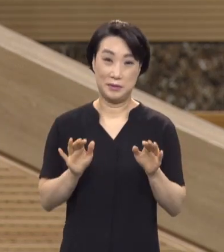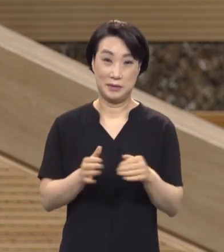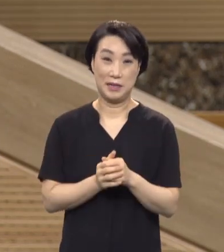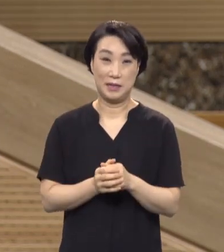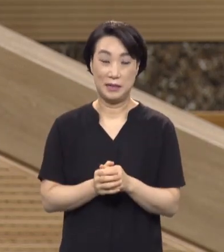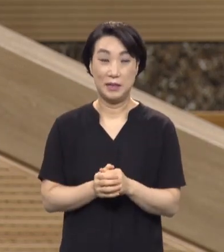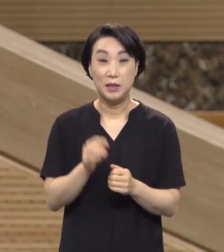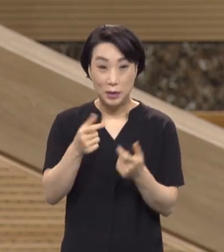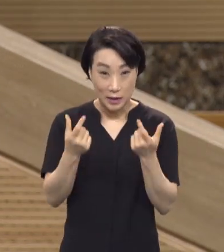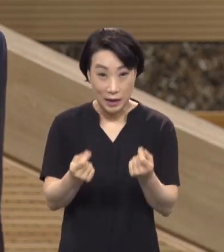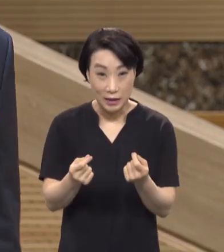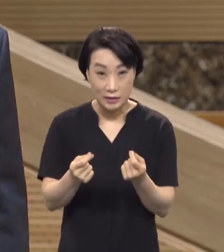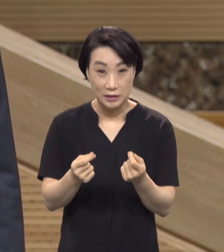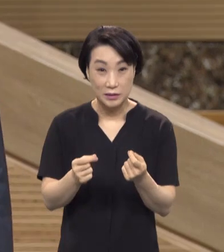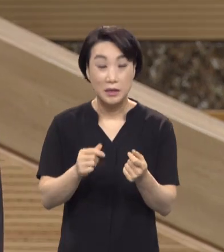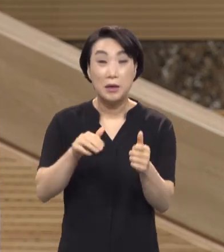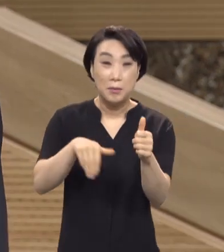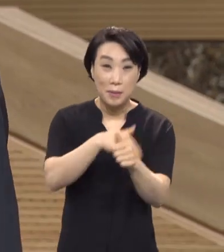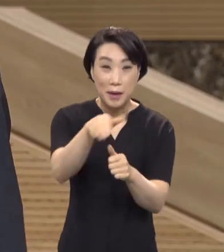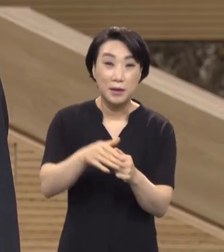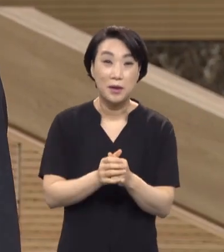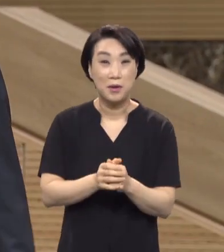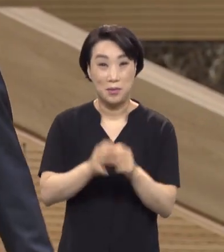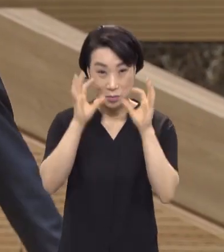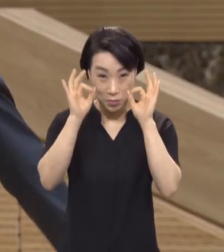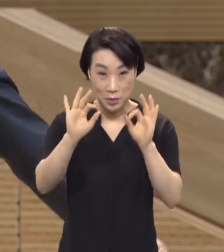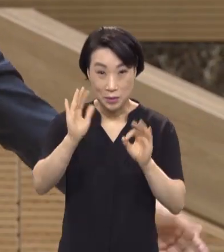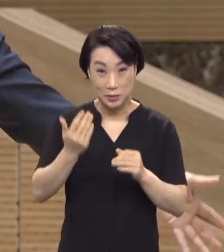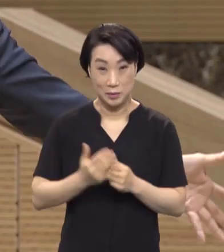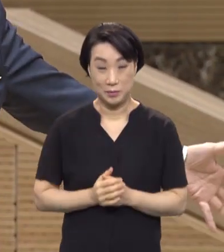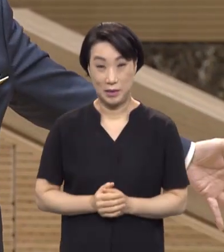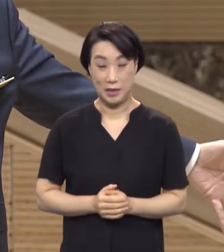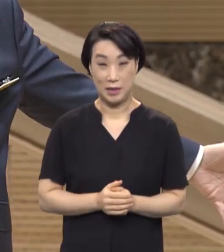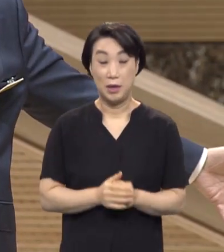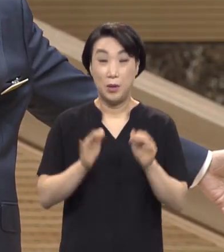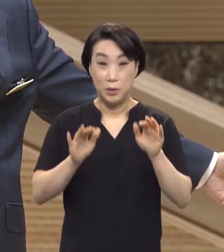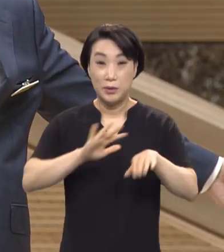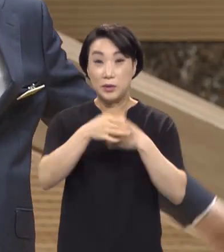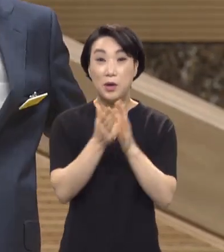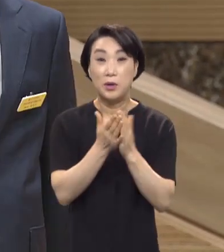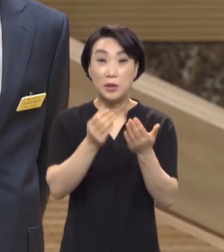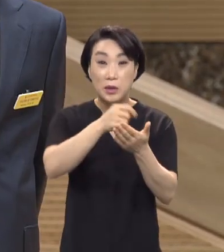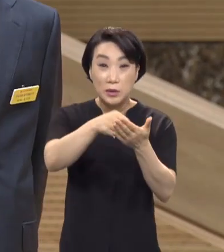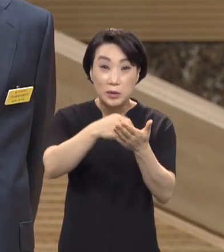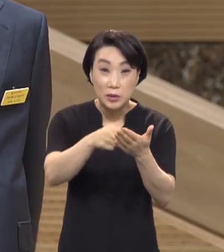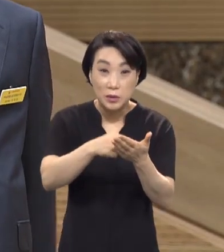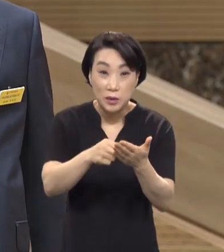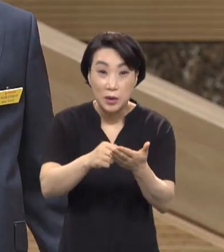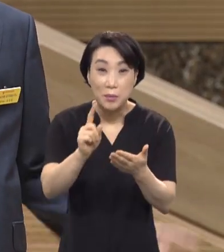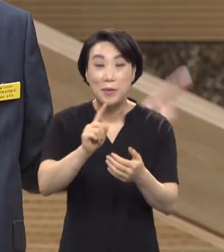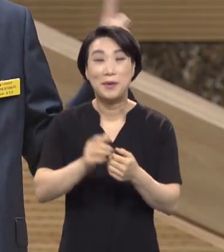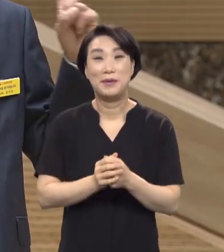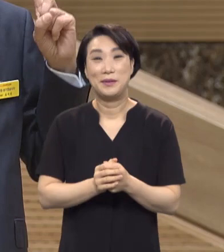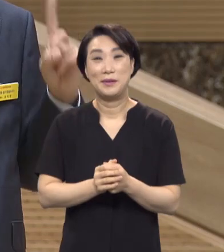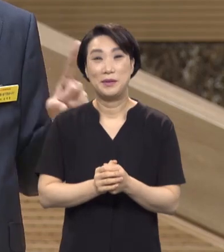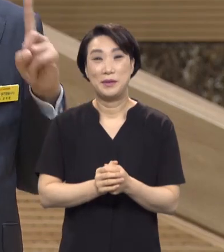상당히 그렇게 되어가는 것을 봅니다. 오늘 본문을 기록한